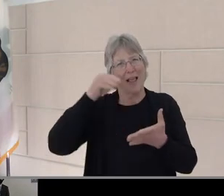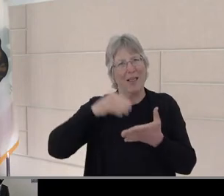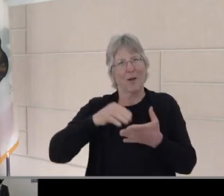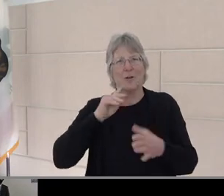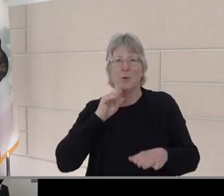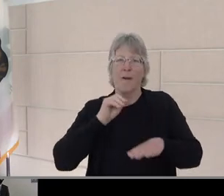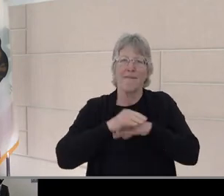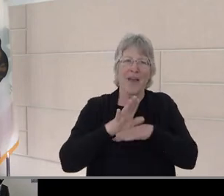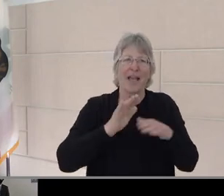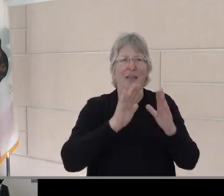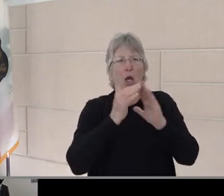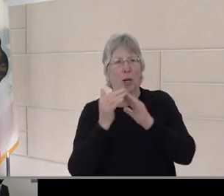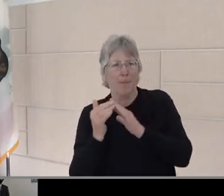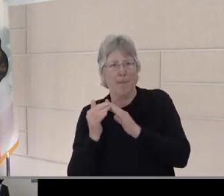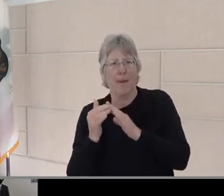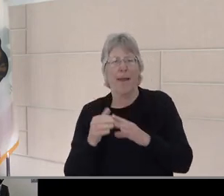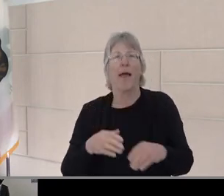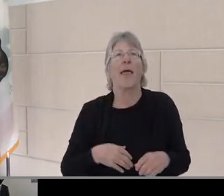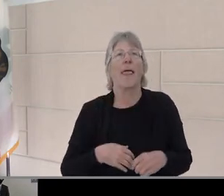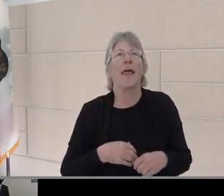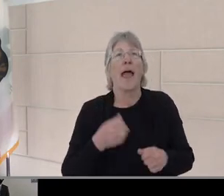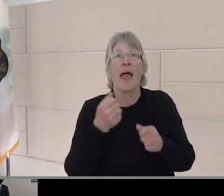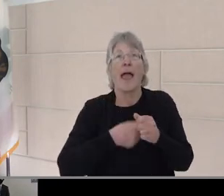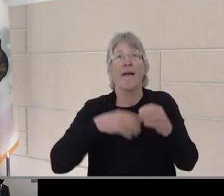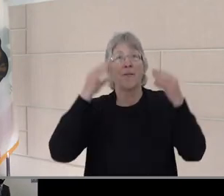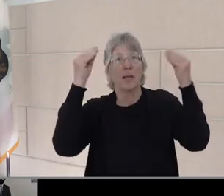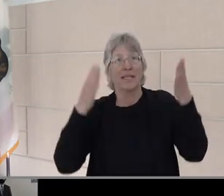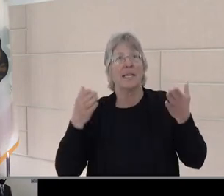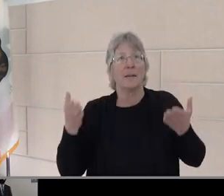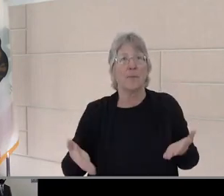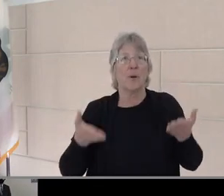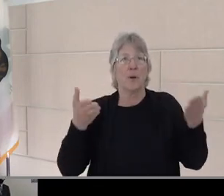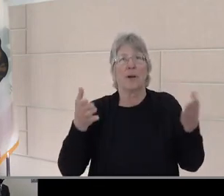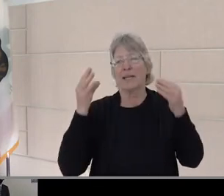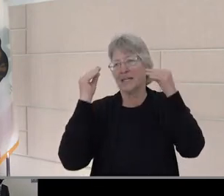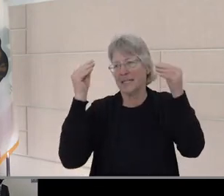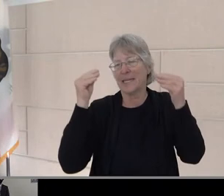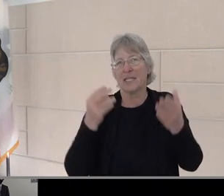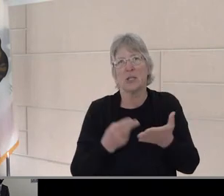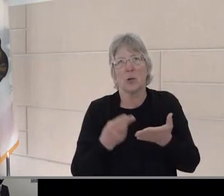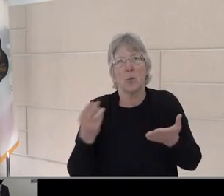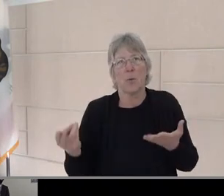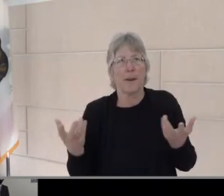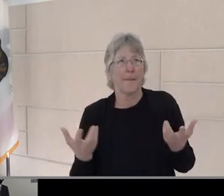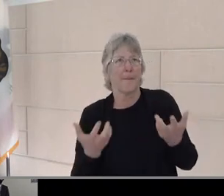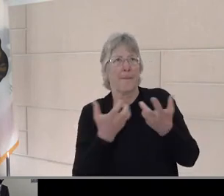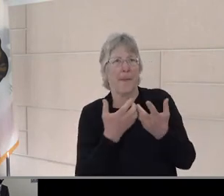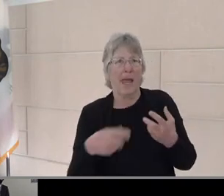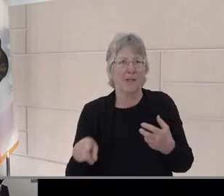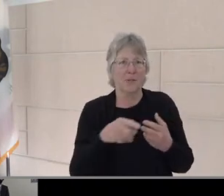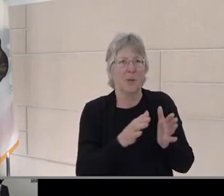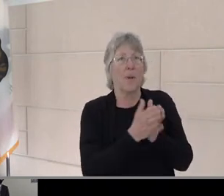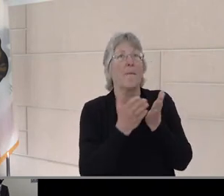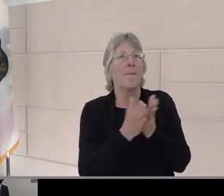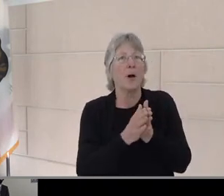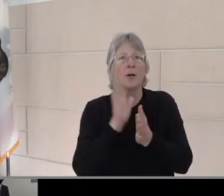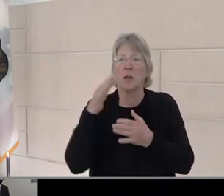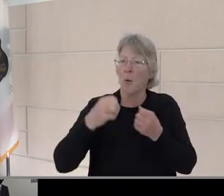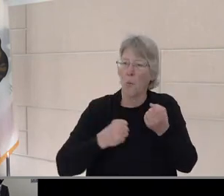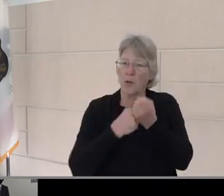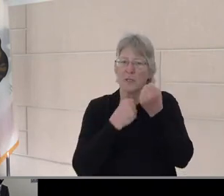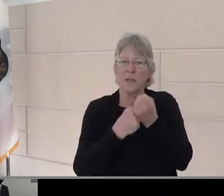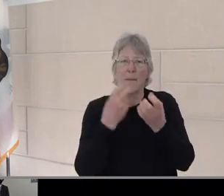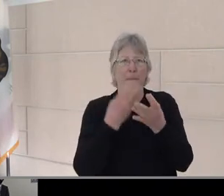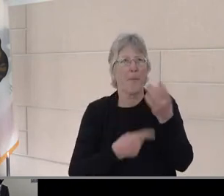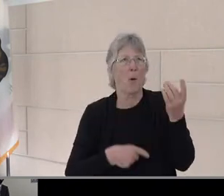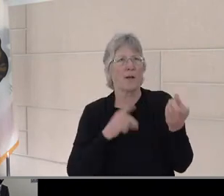ឲ្យគេប្រើការសិក្សានឹងយកមកប្រើប្រាស់ក្នុងក្នុងការសិក្សាដូច្នេះការបង្ហាត់ធ្វើយ៉ាងណាឲ្យស៊ីគ្នាជាមួយ